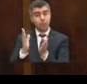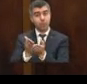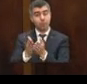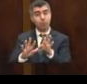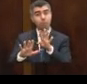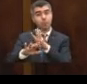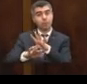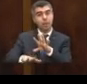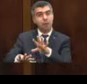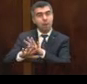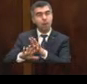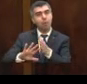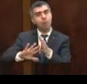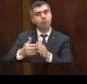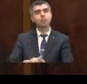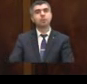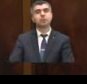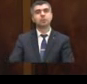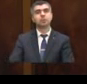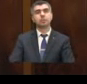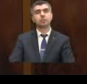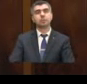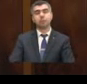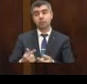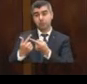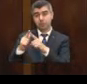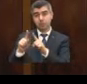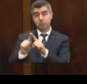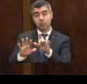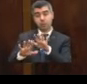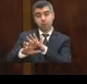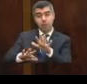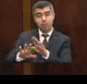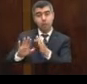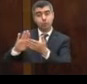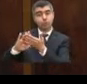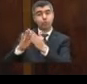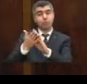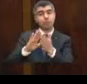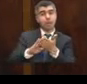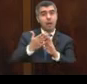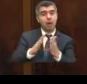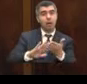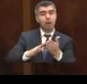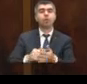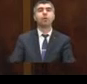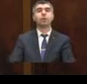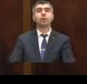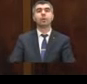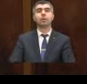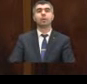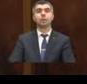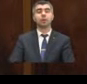الثقة بين المجتمع ومؤسسات الدولة، الثقة بين المجتمع وجمعيات المجتمع المدني، الثقة بين